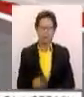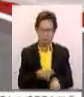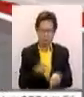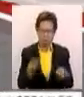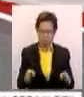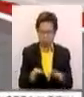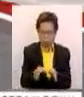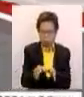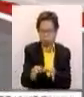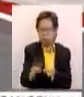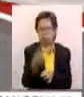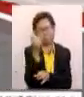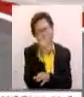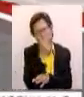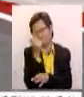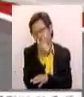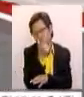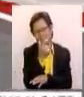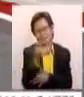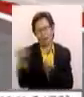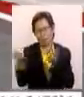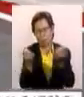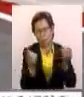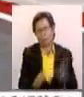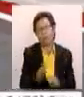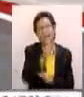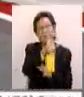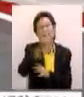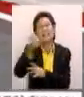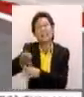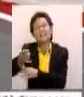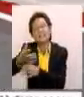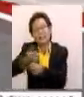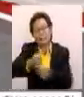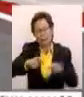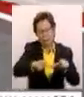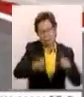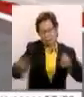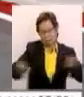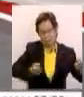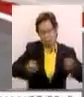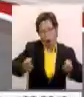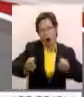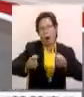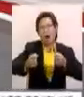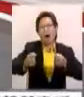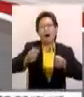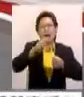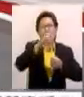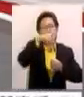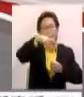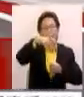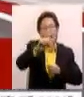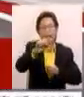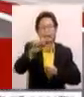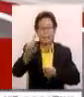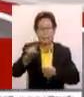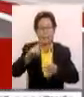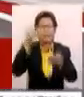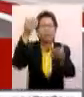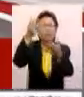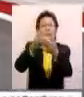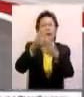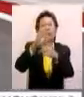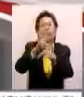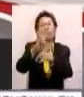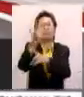Tempoh lanjutan tidak akan diberi kepada pemandu e-hailing untuk mendapatkan lesen kenderaan perkhidmatan awam PSV menjelang Julai tahun